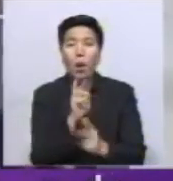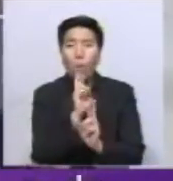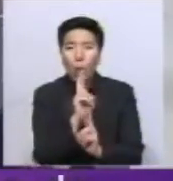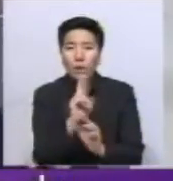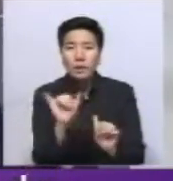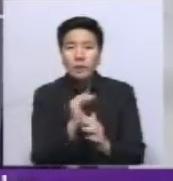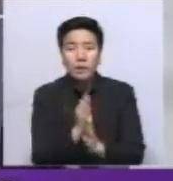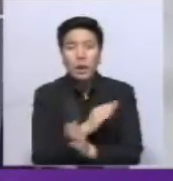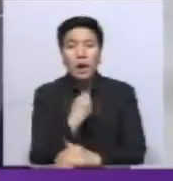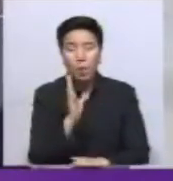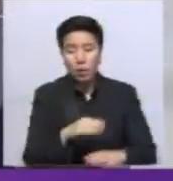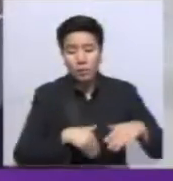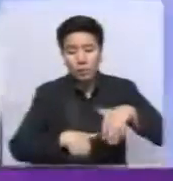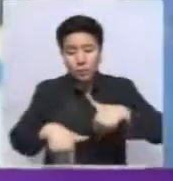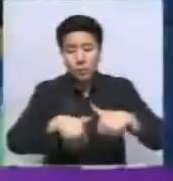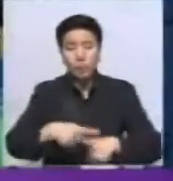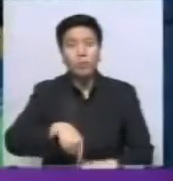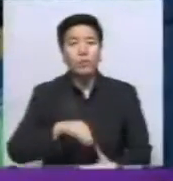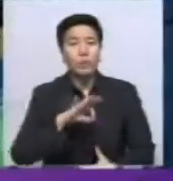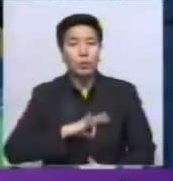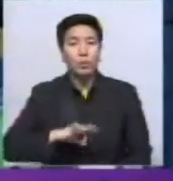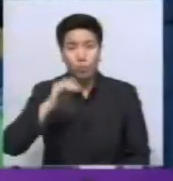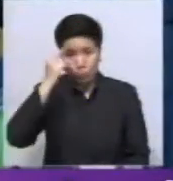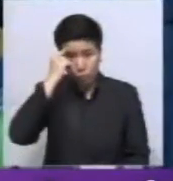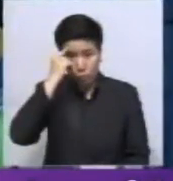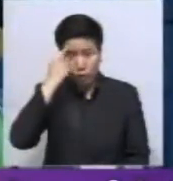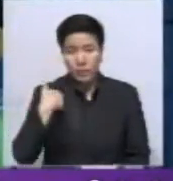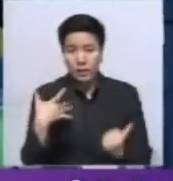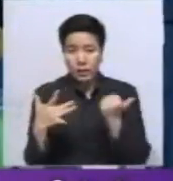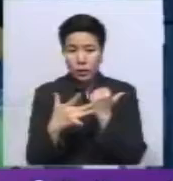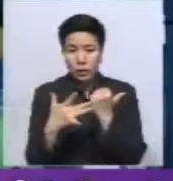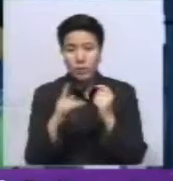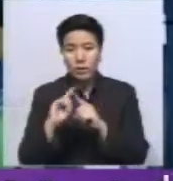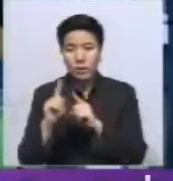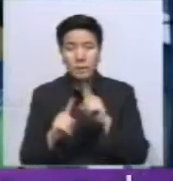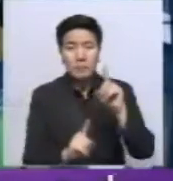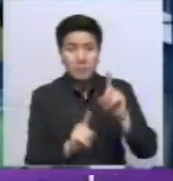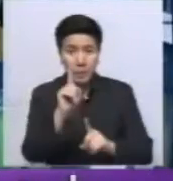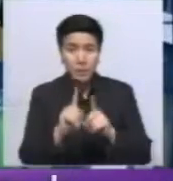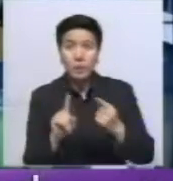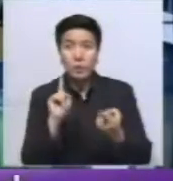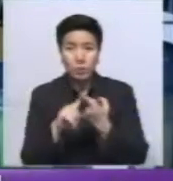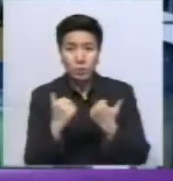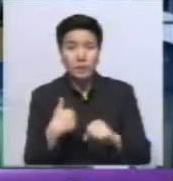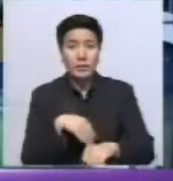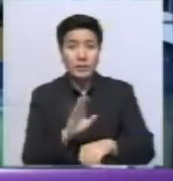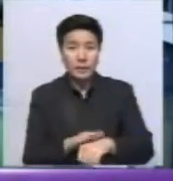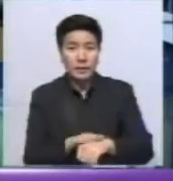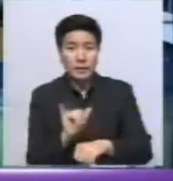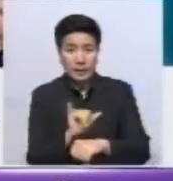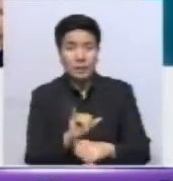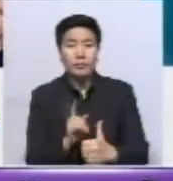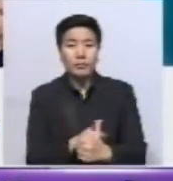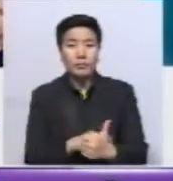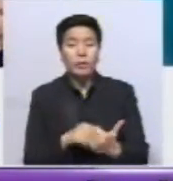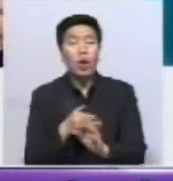และสร้างการรับรู้ให้ประชาชนด้วยหน่วยงานและเทคโนโลยีที่มีการประเมินสถานการณ์ก่อนแจ้งเตือนประชาชน